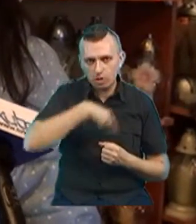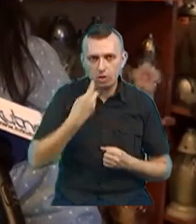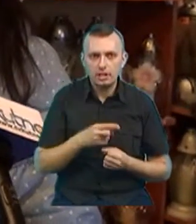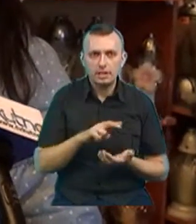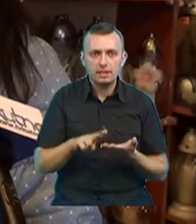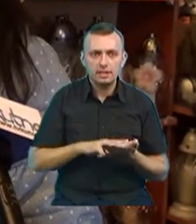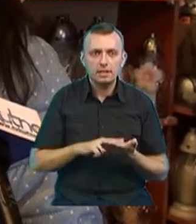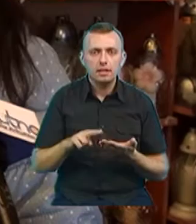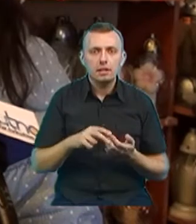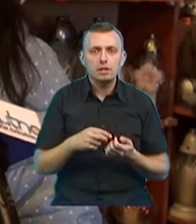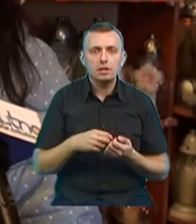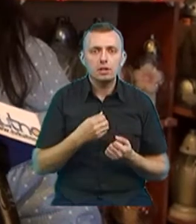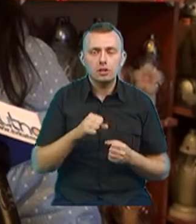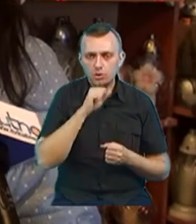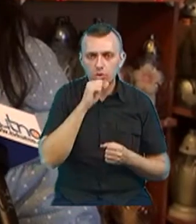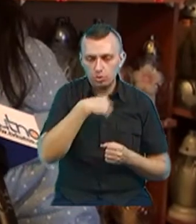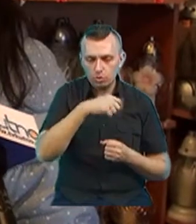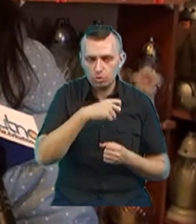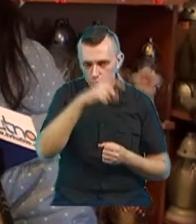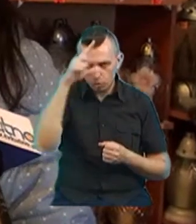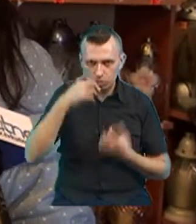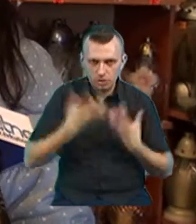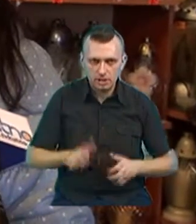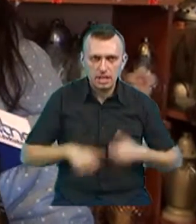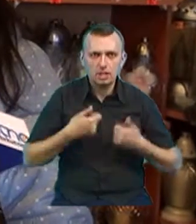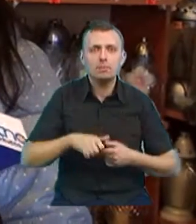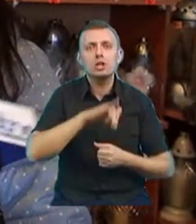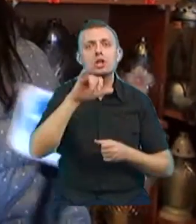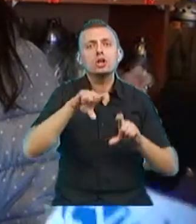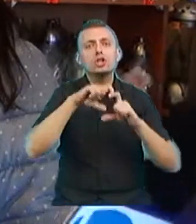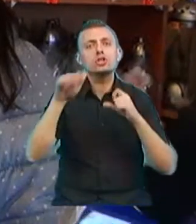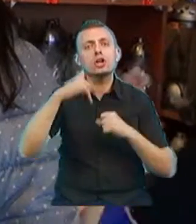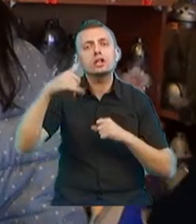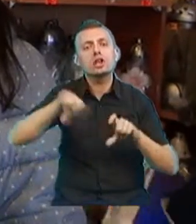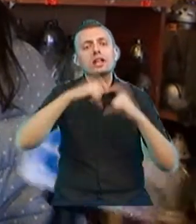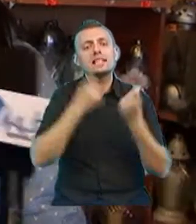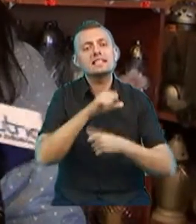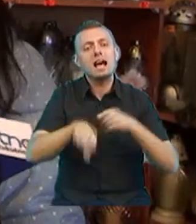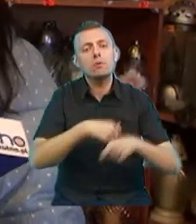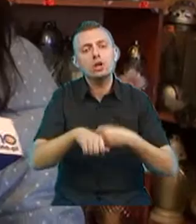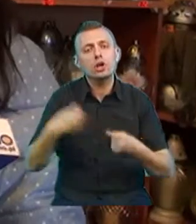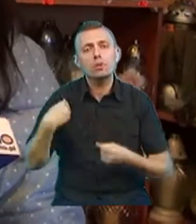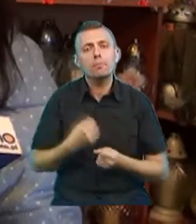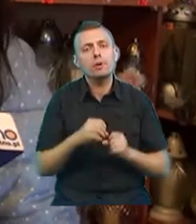pusty. A jednak to, żeby cały rok te kwiaty były na tym grobie. Wiązanki z jakich kwiatów?